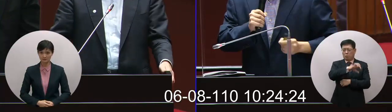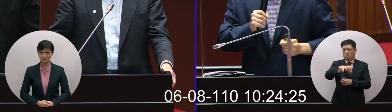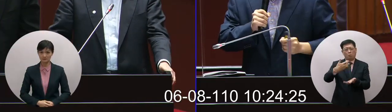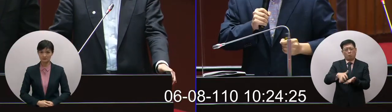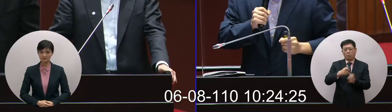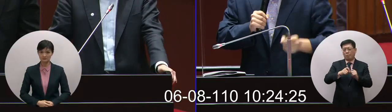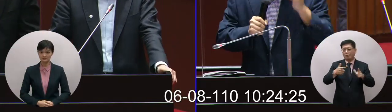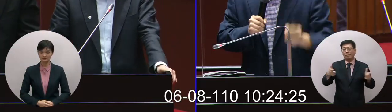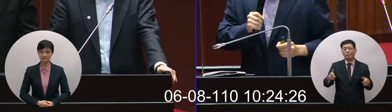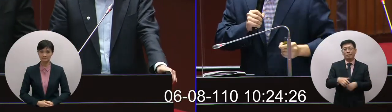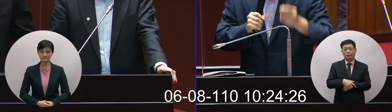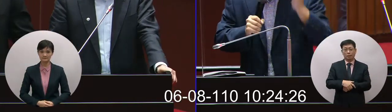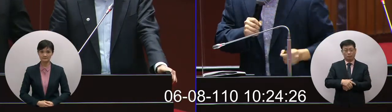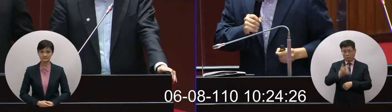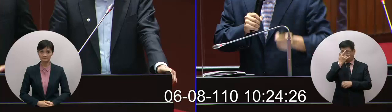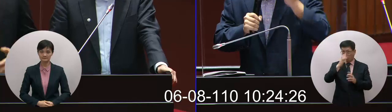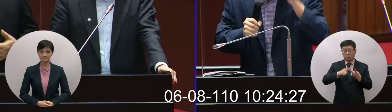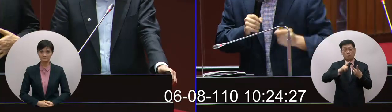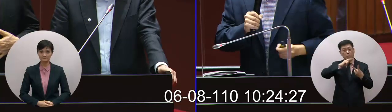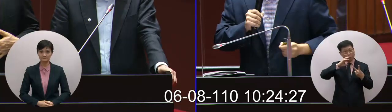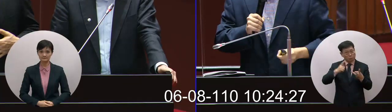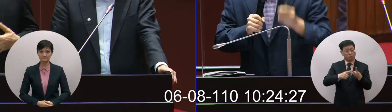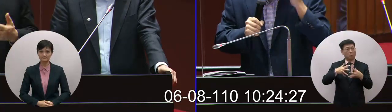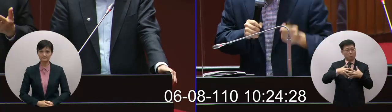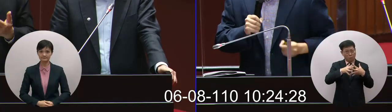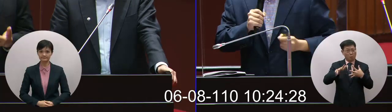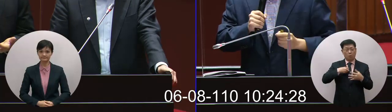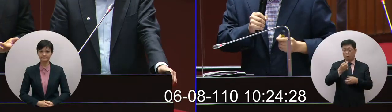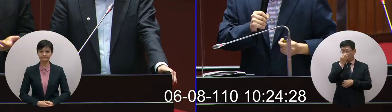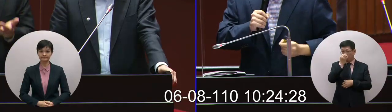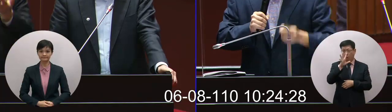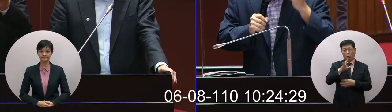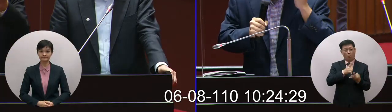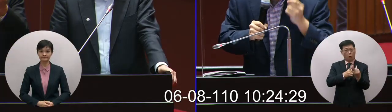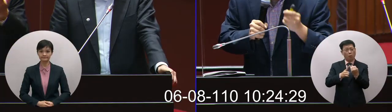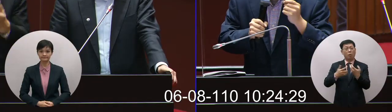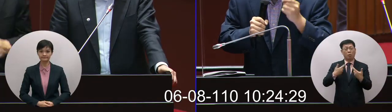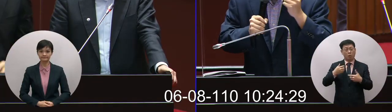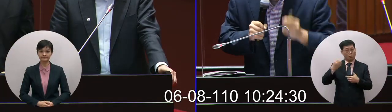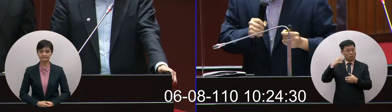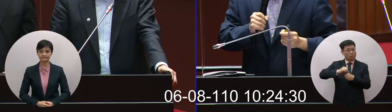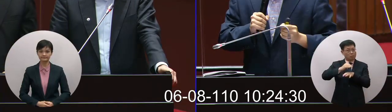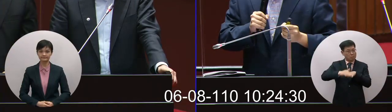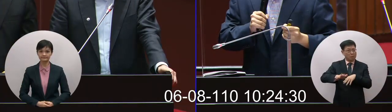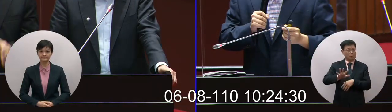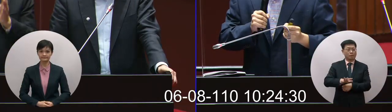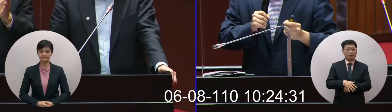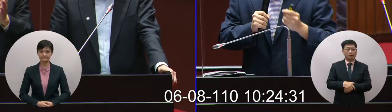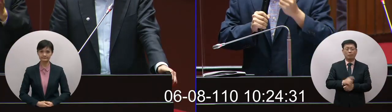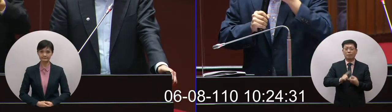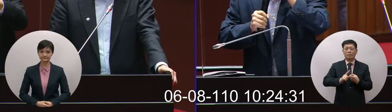侪种的嘛。德国嘛，你用；英国嘛，你用；美国嘛，你用；香港嘛，你用；新加坡嘛，你用，